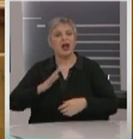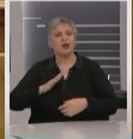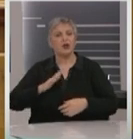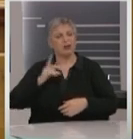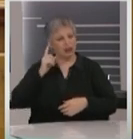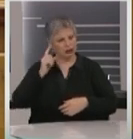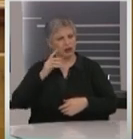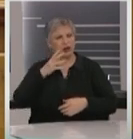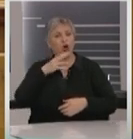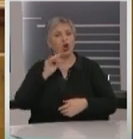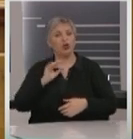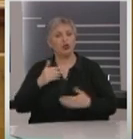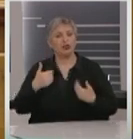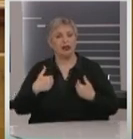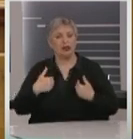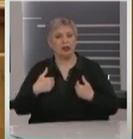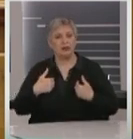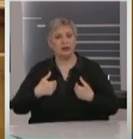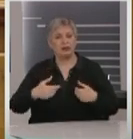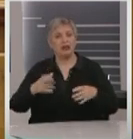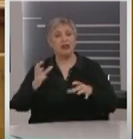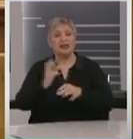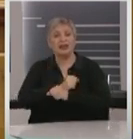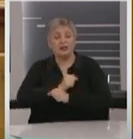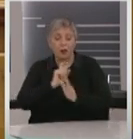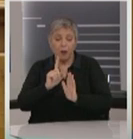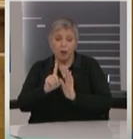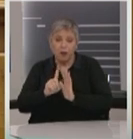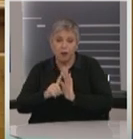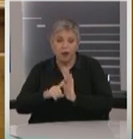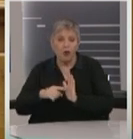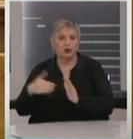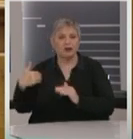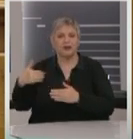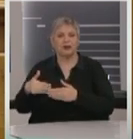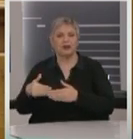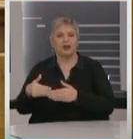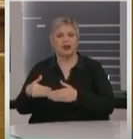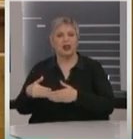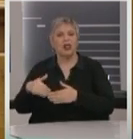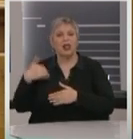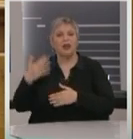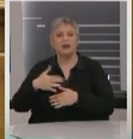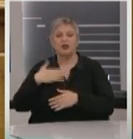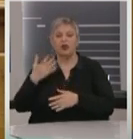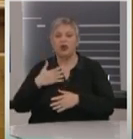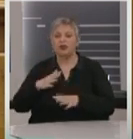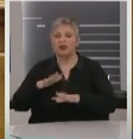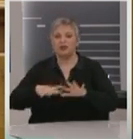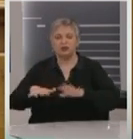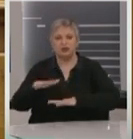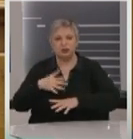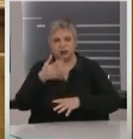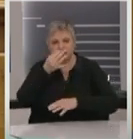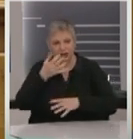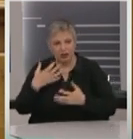συνέβη επειδή εμείς καταφέραμε για πρώτη φορά να χτυπήσουμε τη μεγάλη διαφθορά, να σταματήσουμε τη